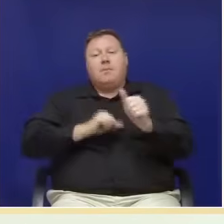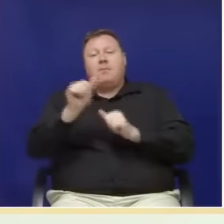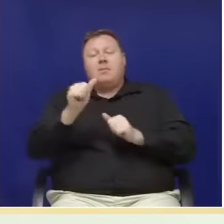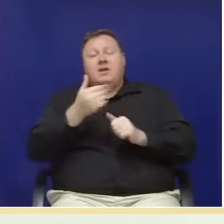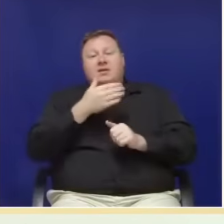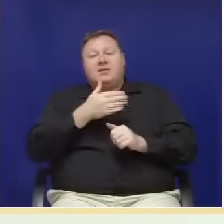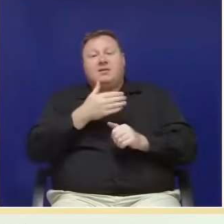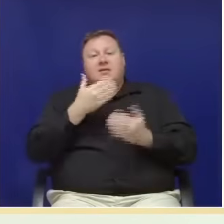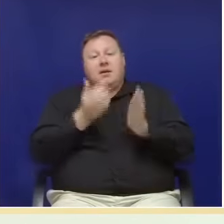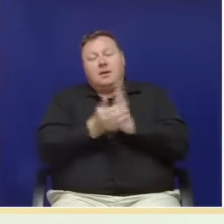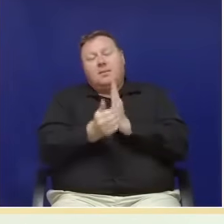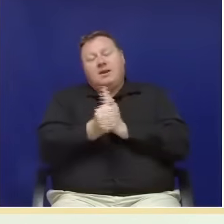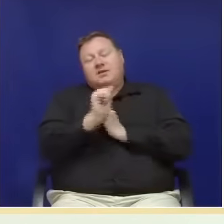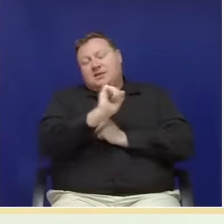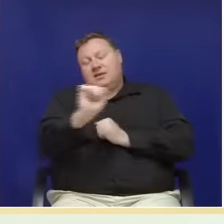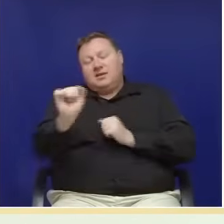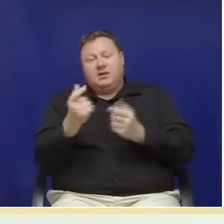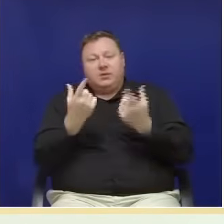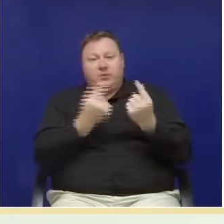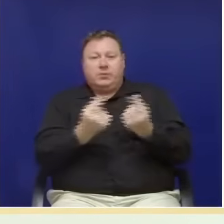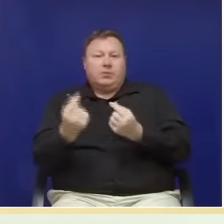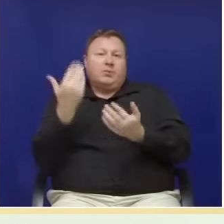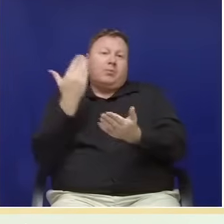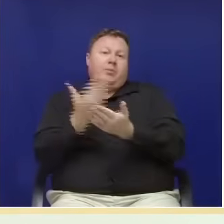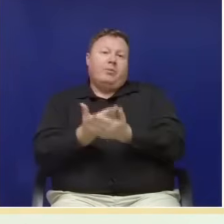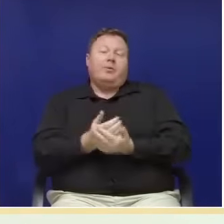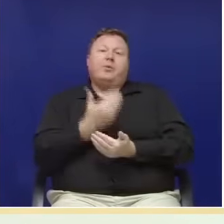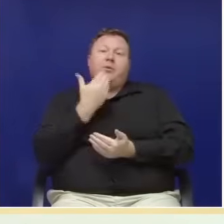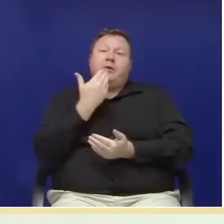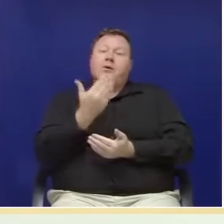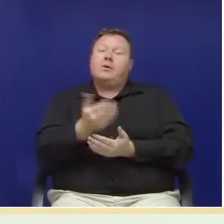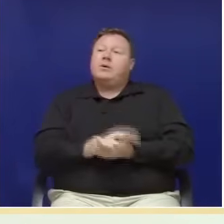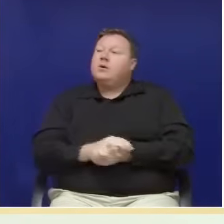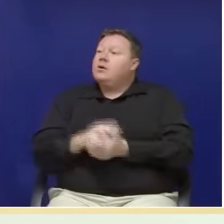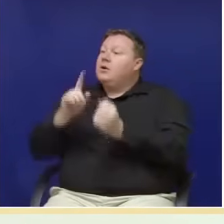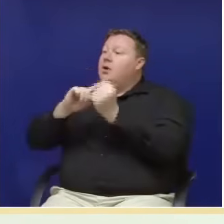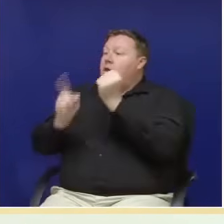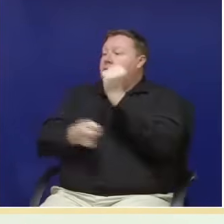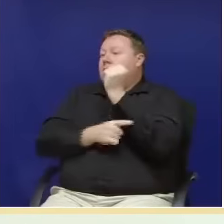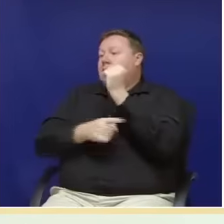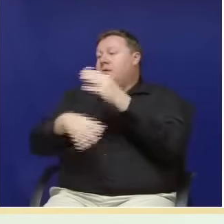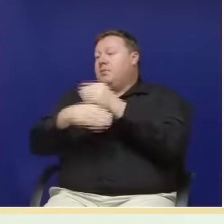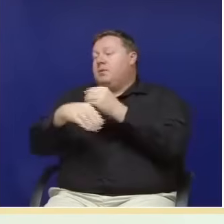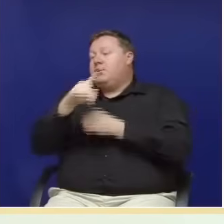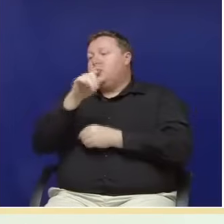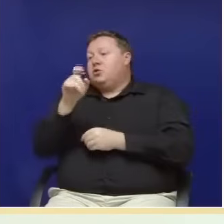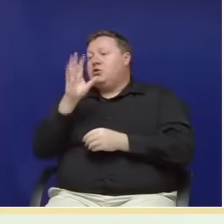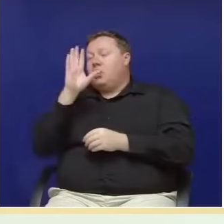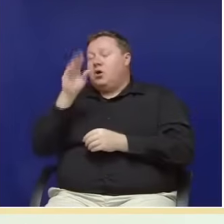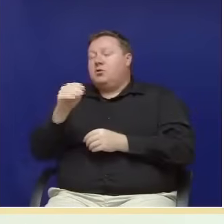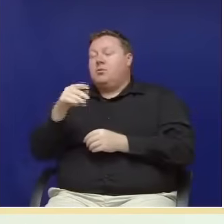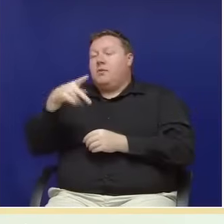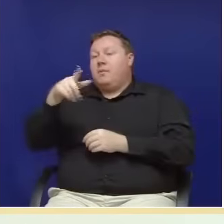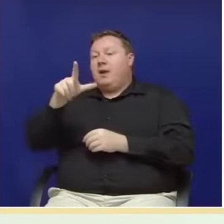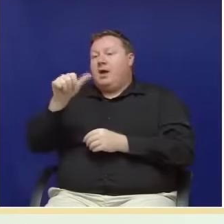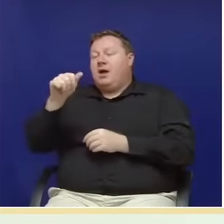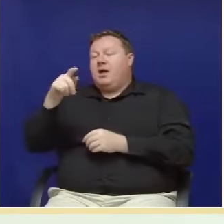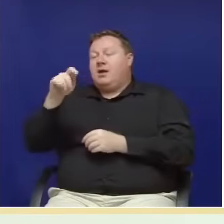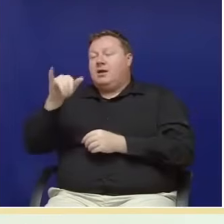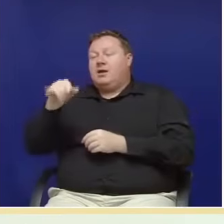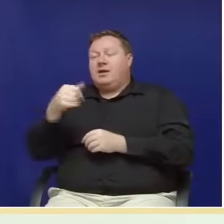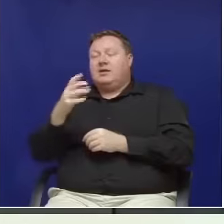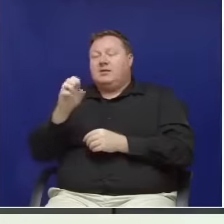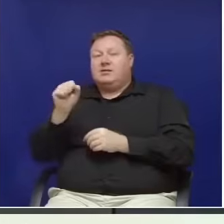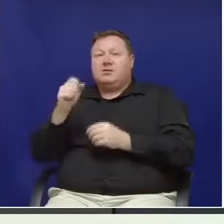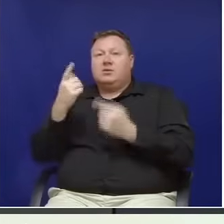Thank you. The last supplementary question will be asked by Honorable Blakis. Thank you, Honourable Chair.